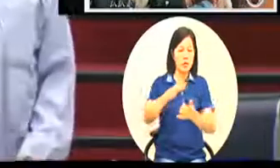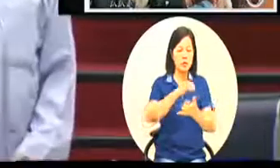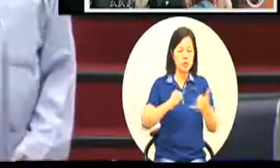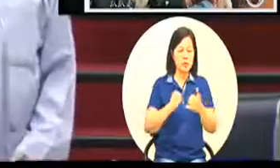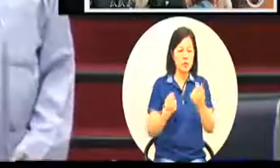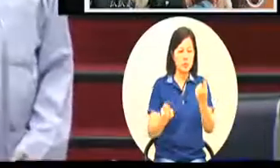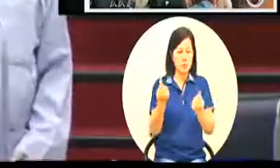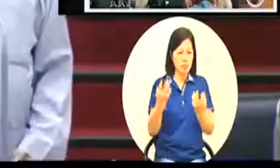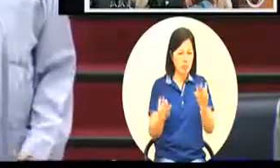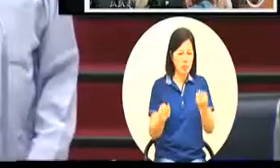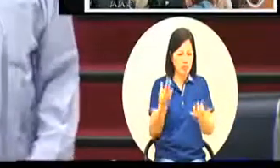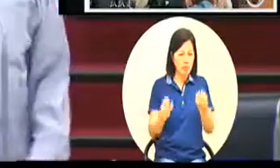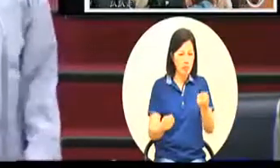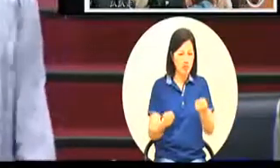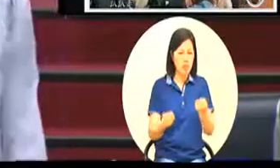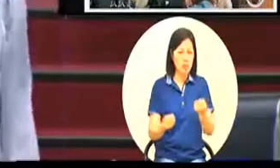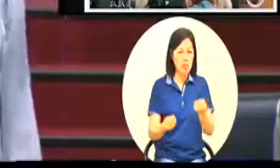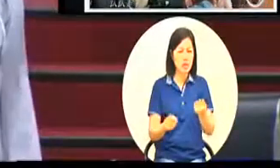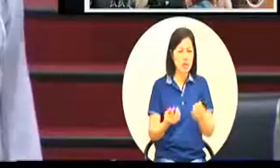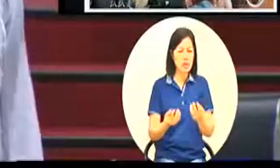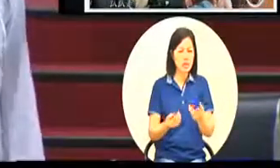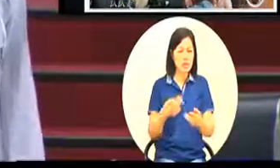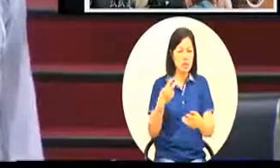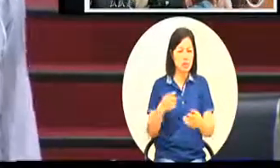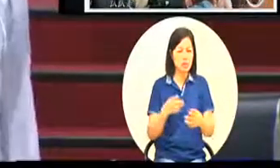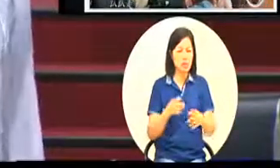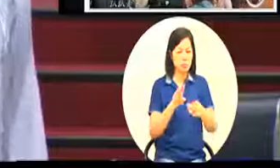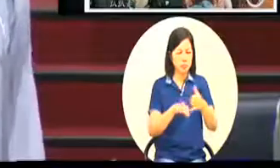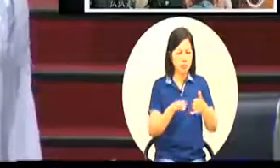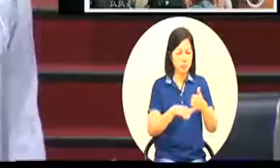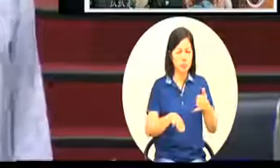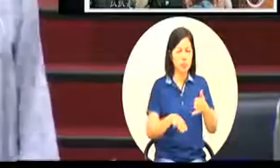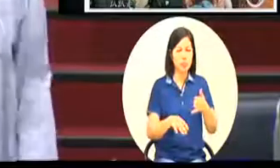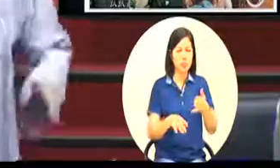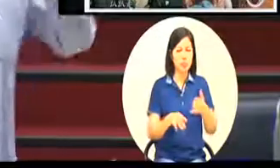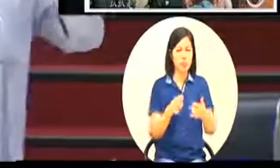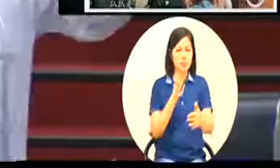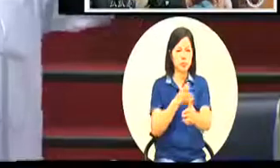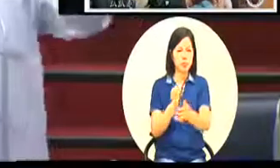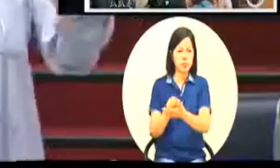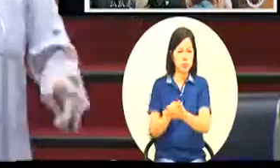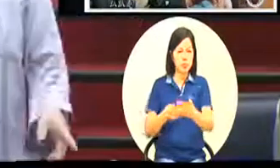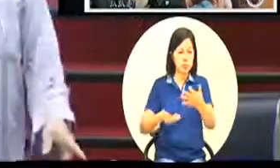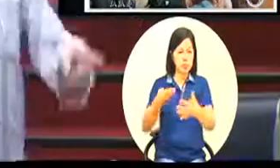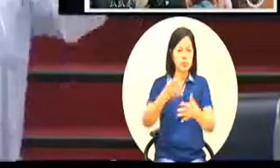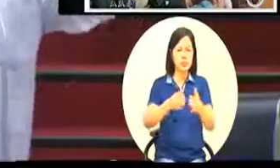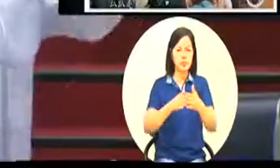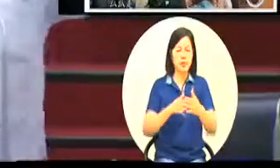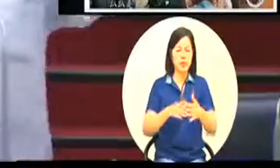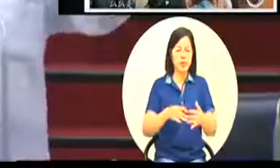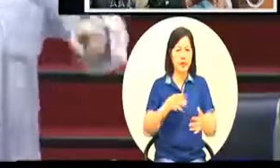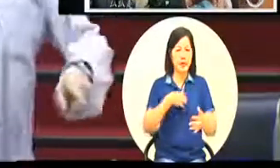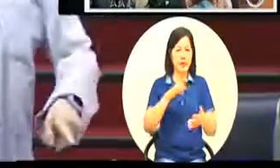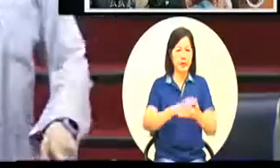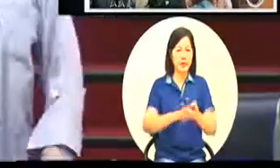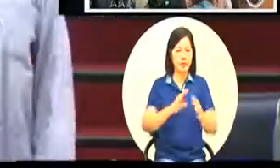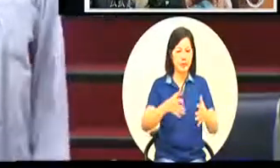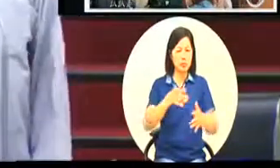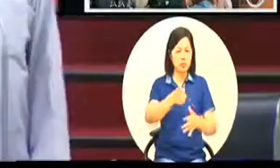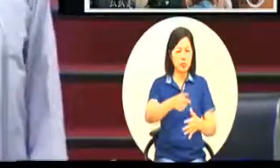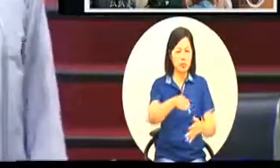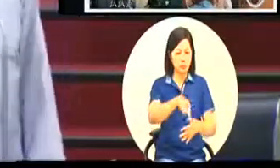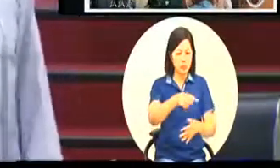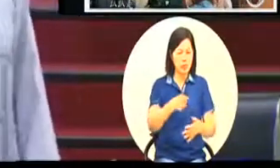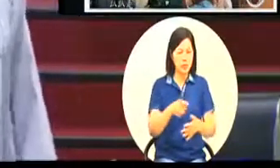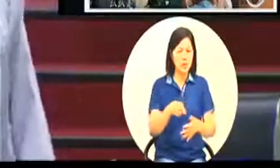例，伫中南部的民调？在你切落，在不扭袂开，阿扁总统即代，阿扁总统在咱